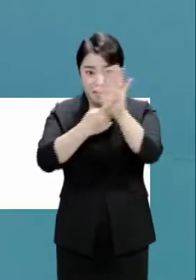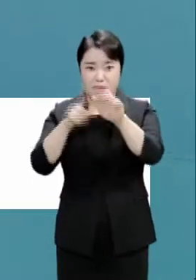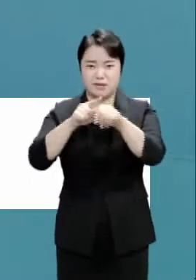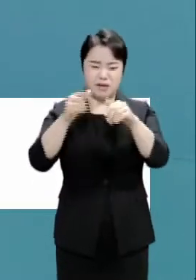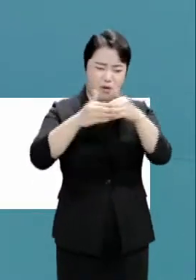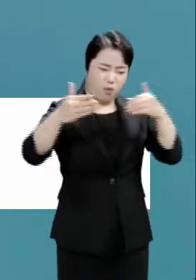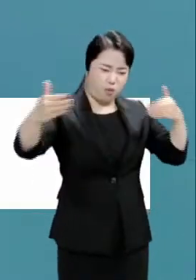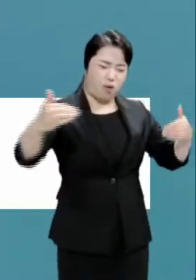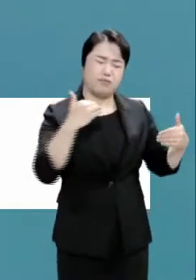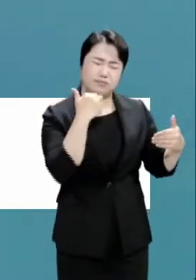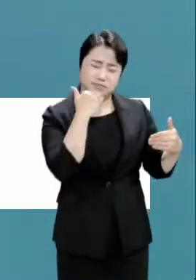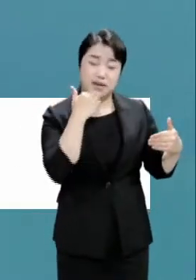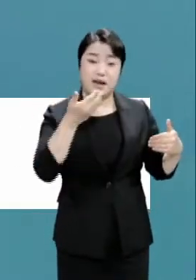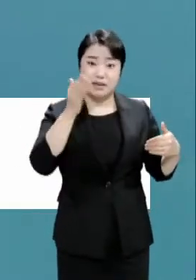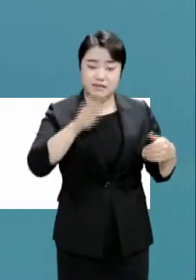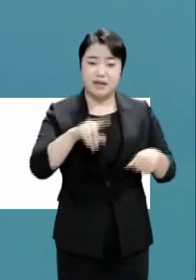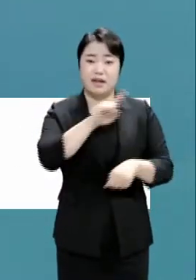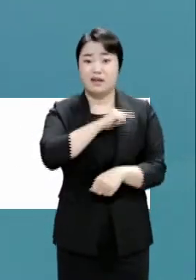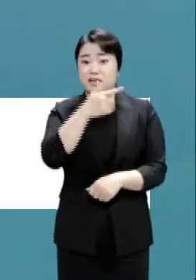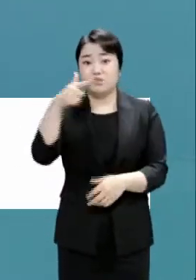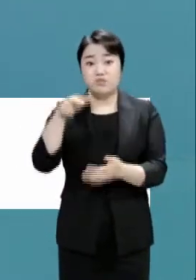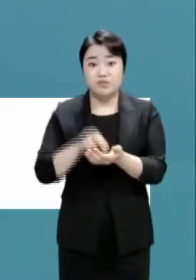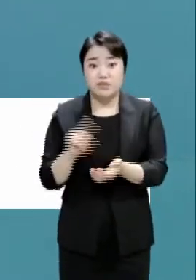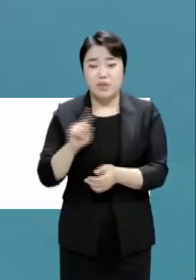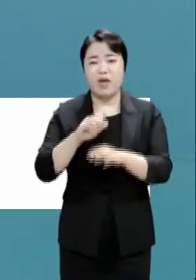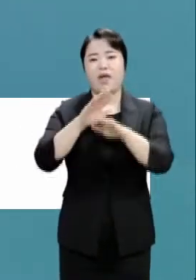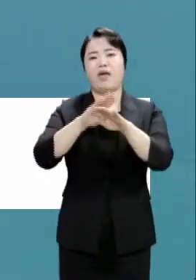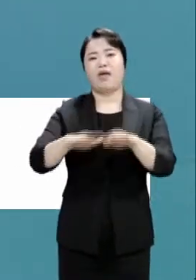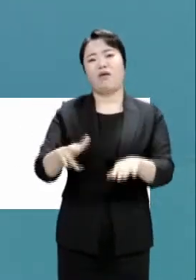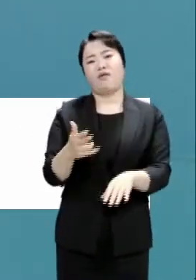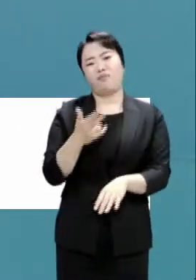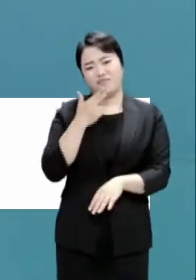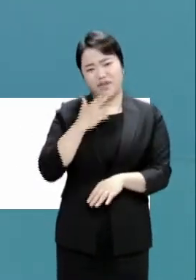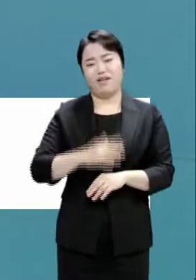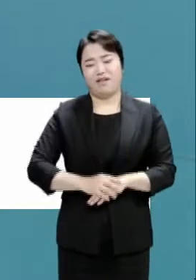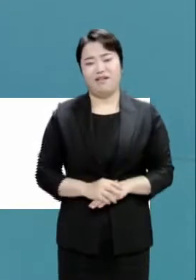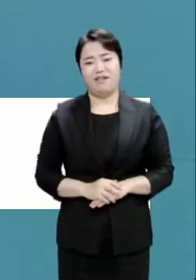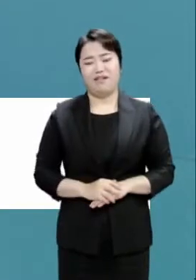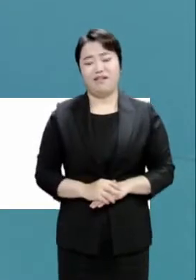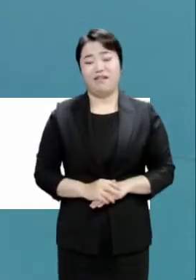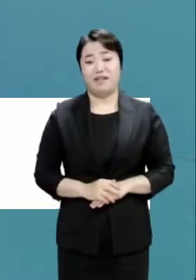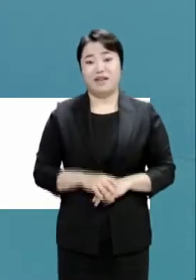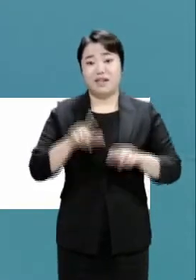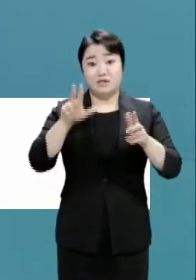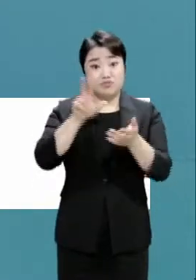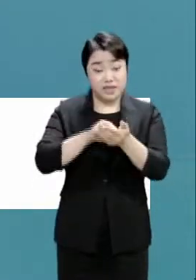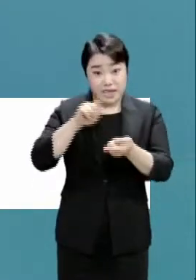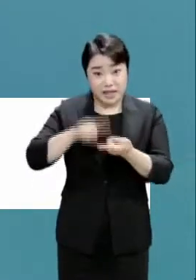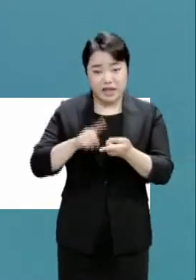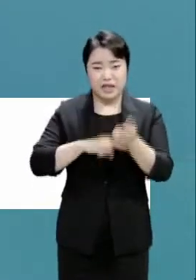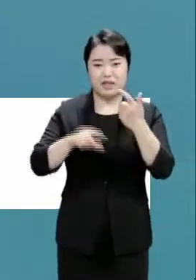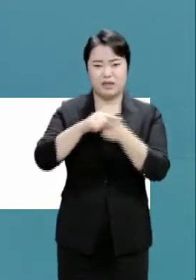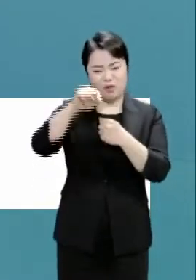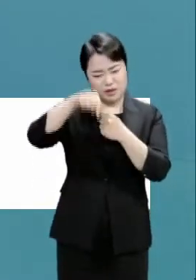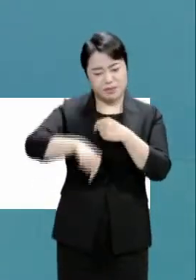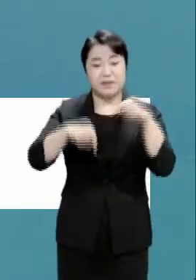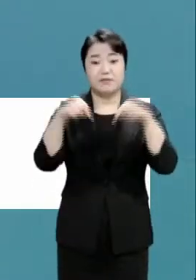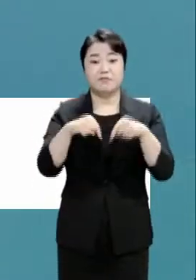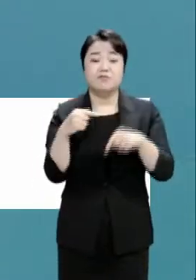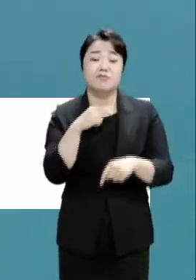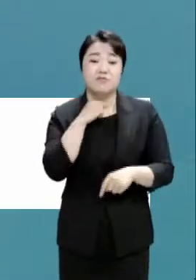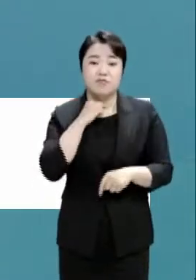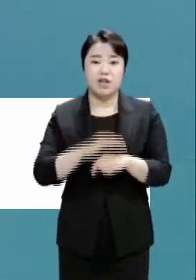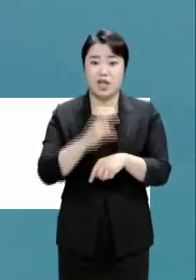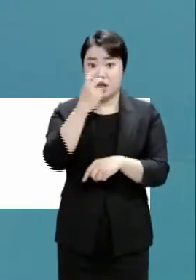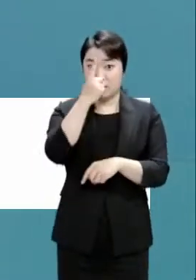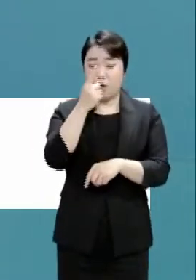오랜 시간이 걸리지만 가장 큰 문제는 이 해결점을 찾기가 어렵다는 겁니다. 네, 이 문제에 대해 좀더 깊이 있는 이야기